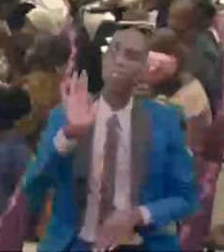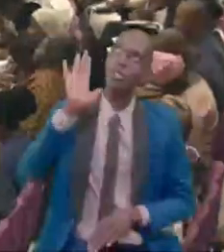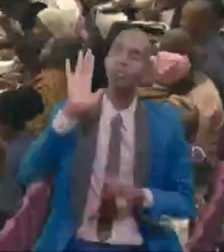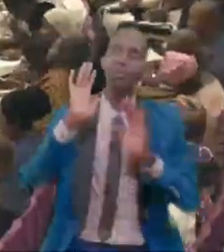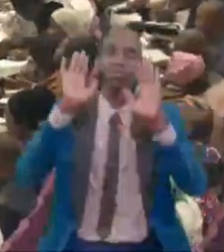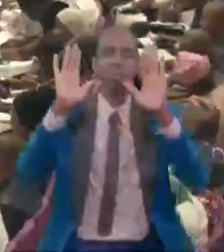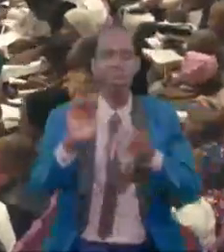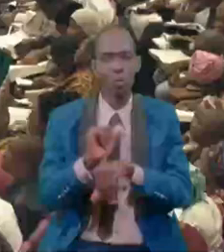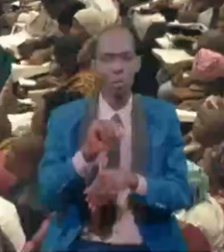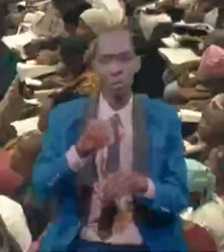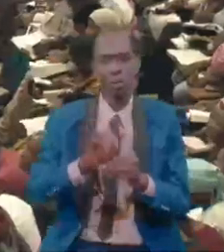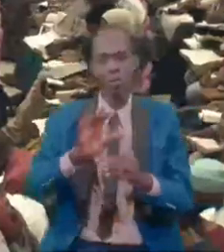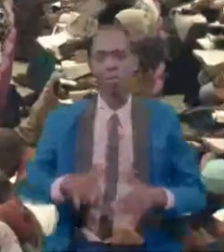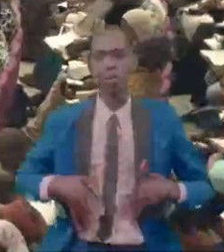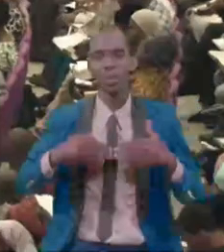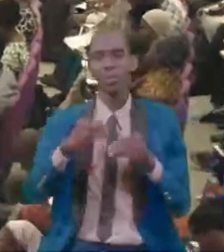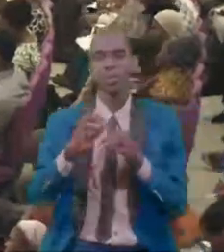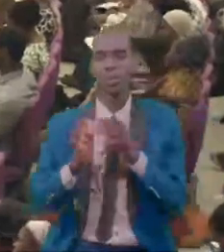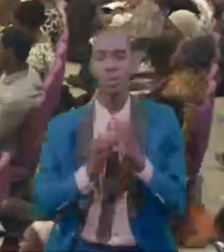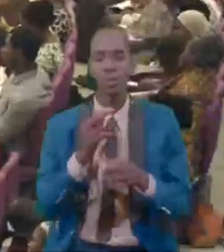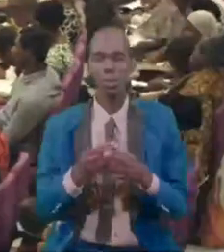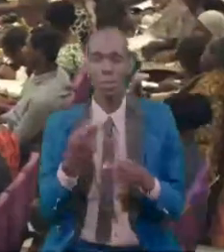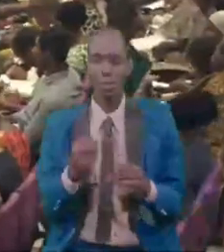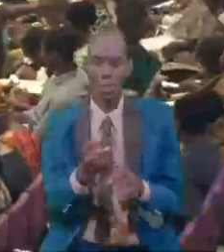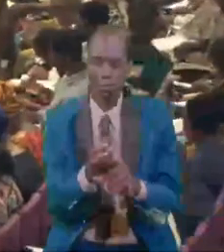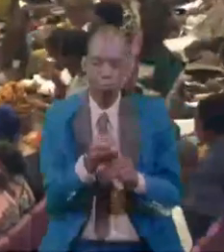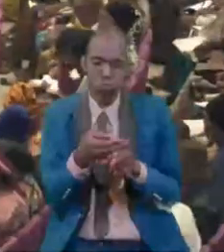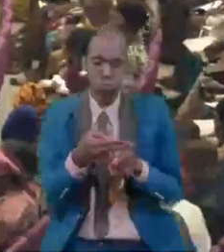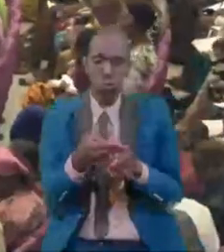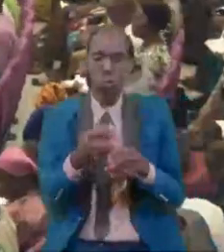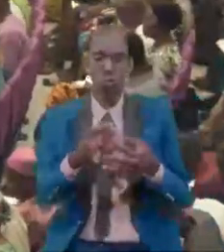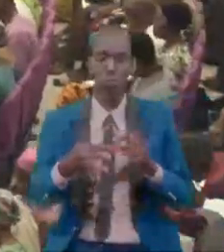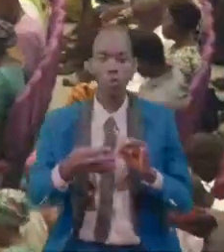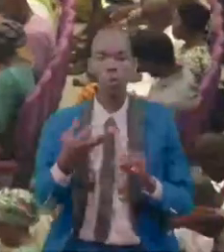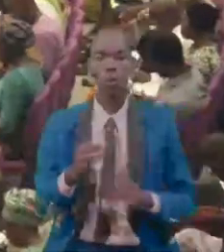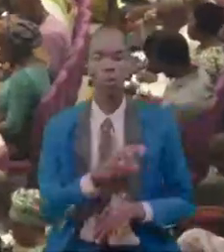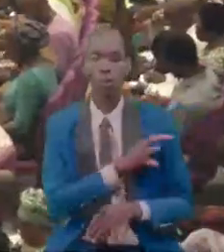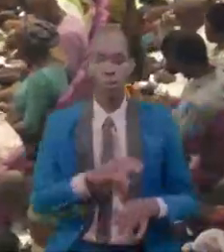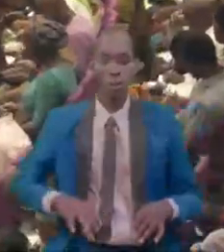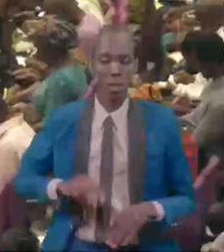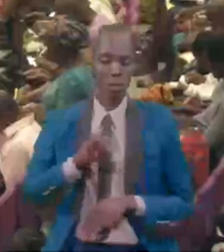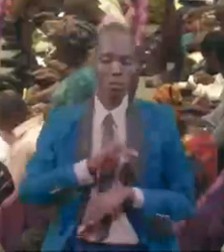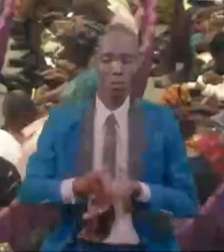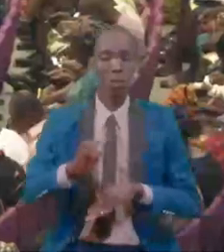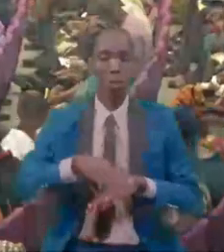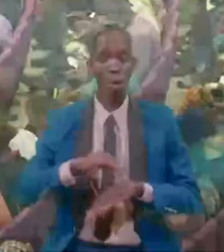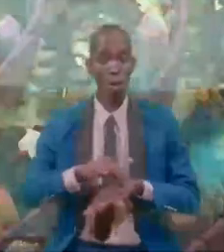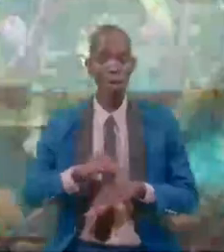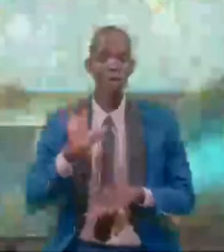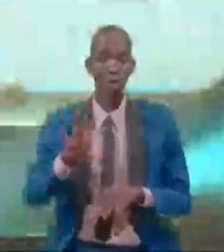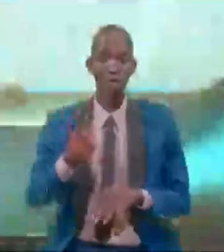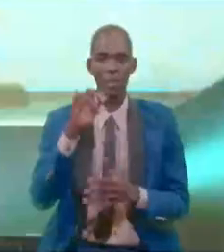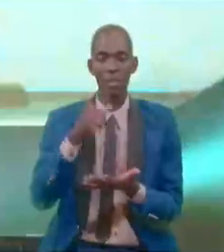vie. Voyons le résumé, le sommaire du ministère de Christ sur terre. Nous allons aux